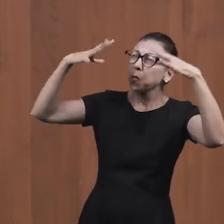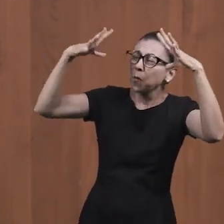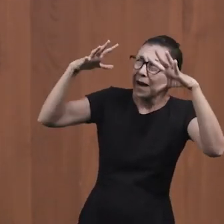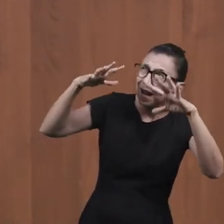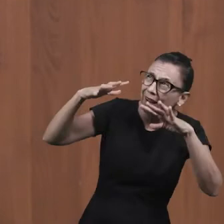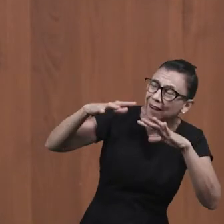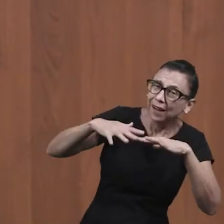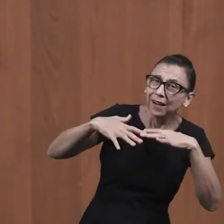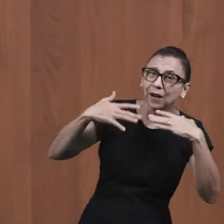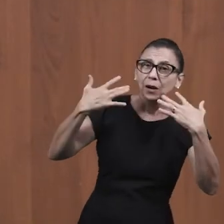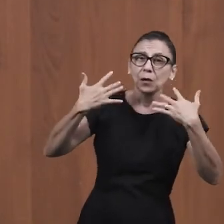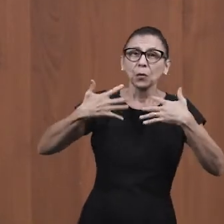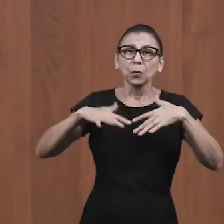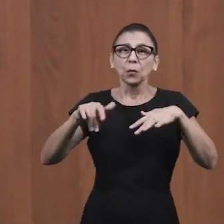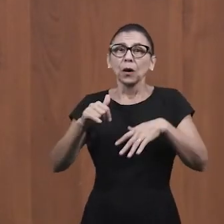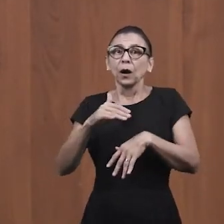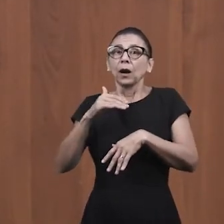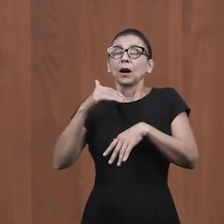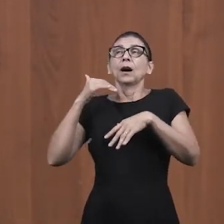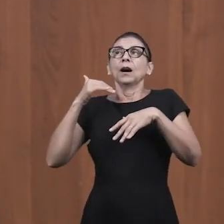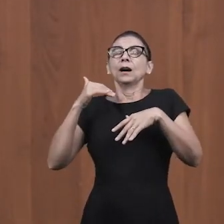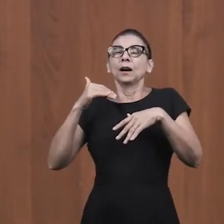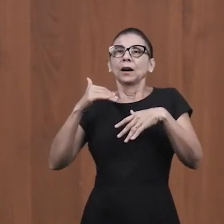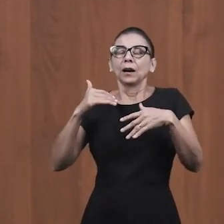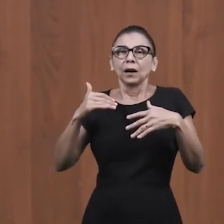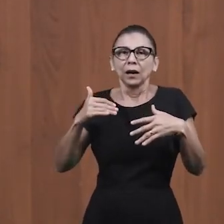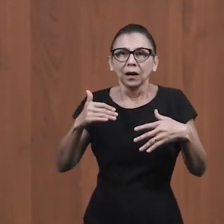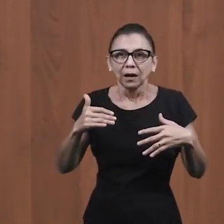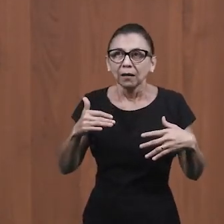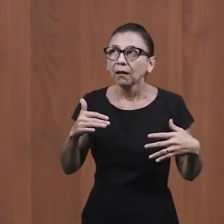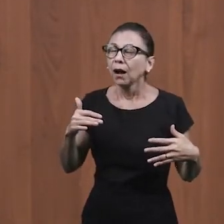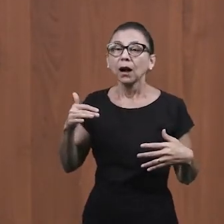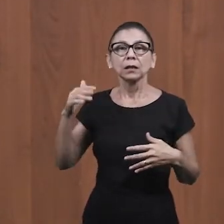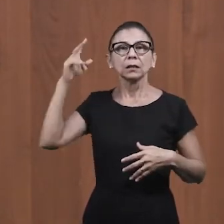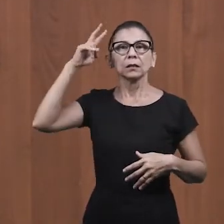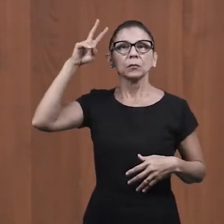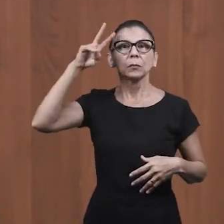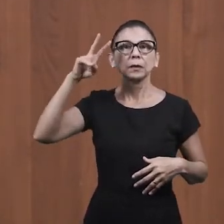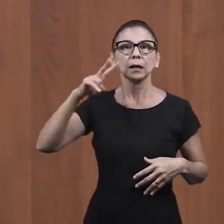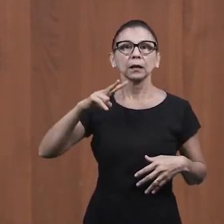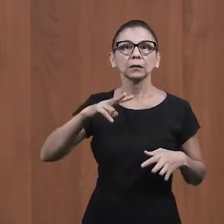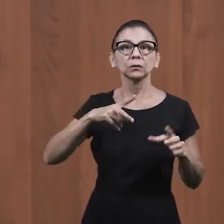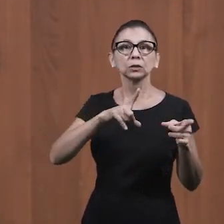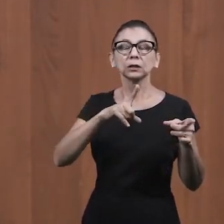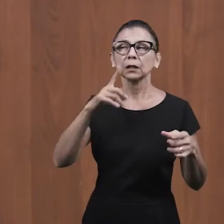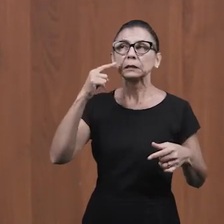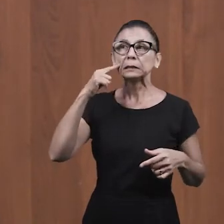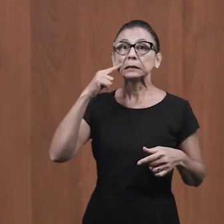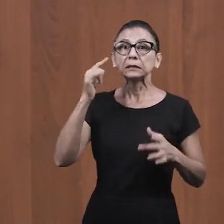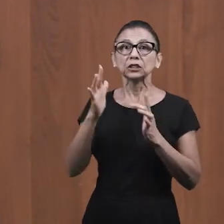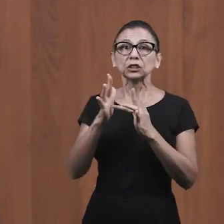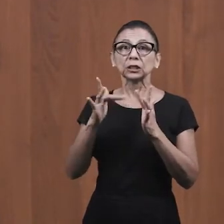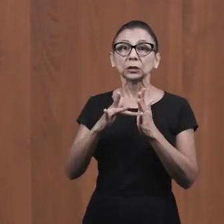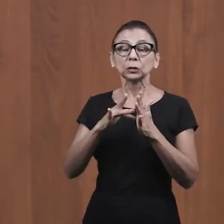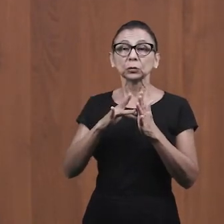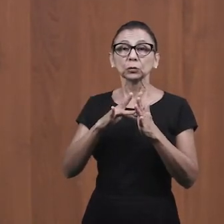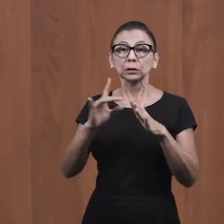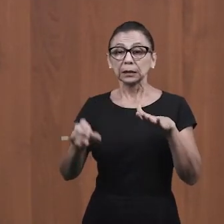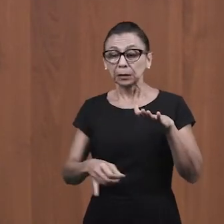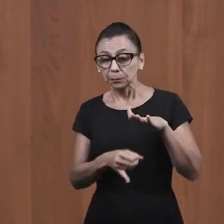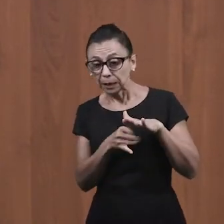la peur qu'ils avaient eue. Ils pensaient qu'ils allaient mourir. C'est là qu'ils se sont rappelés que Jésus